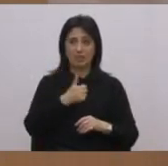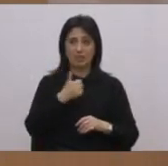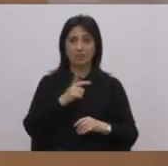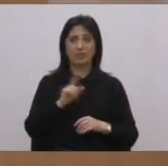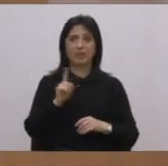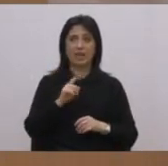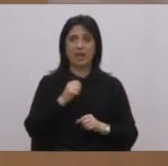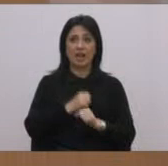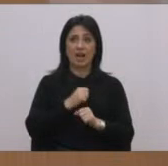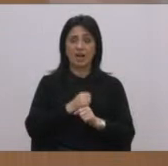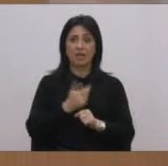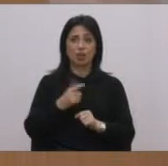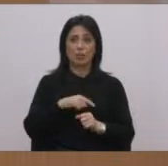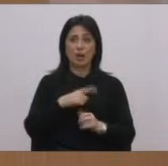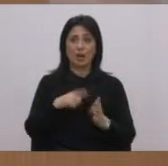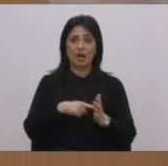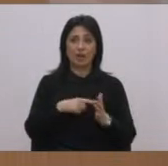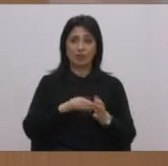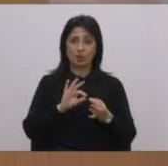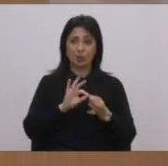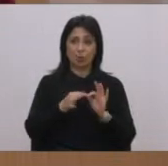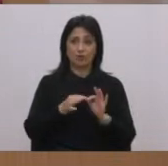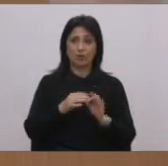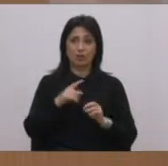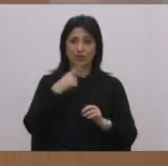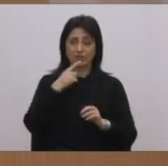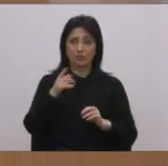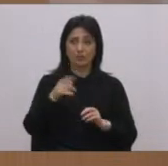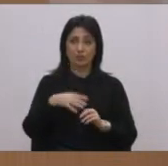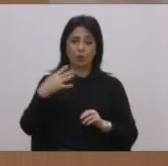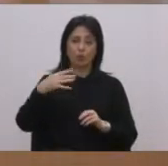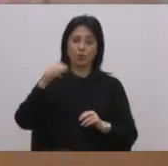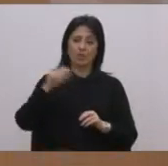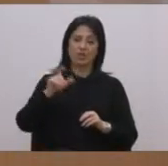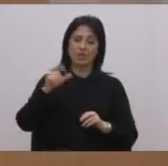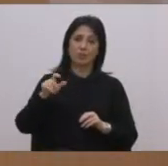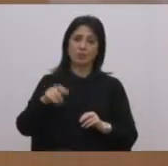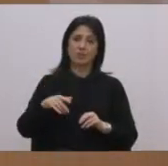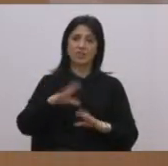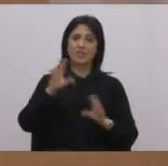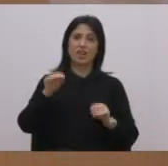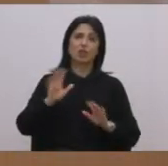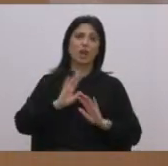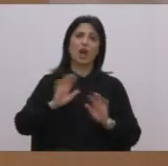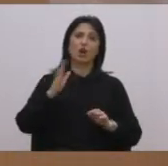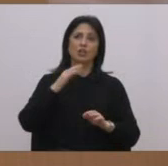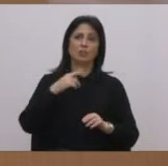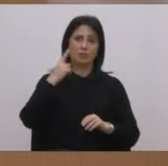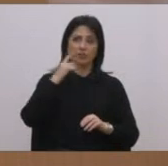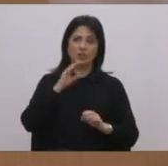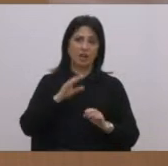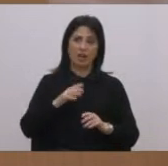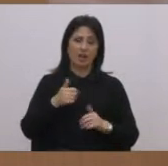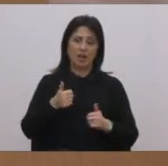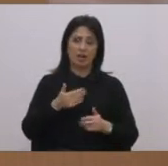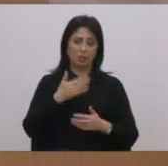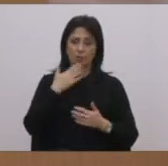რა გაკეთდა რომელ ქალაქებში კონკრეტულად, თქვით, რომ რაღაც 40,000 ადამიანს მანამდე საერთოდ არ ჰქონდა წყალი და მე მგონი ეს არ არის